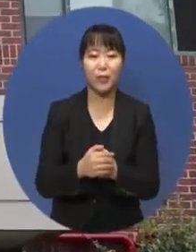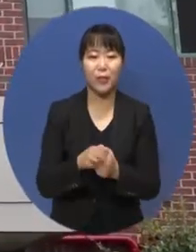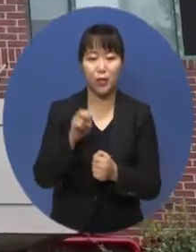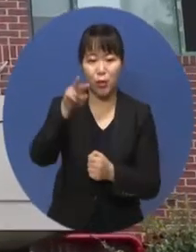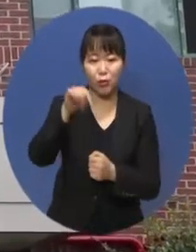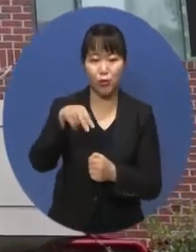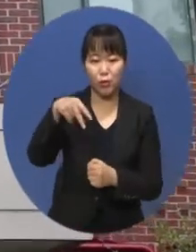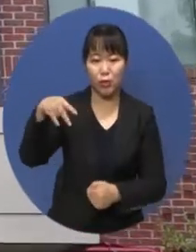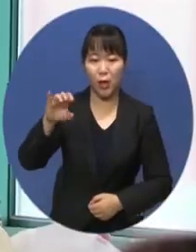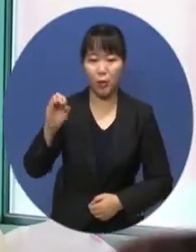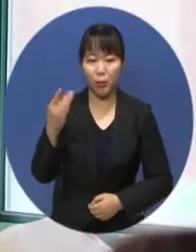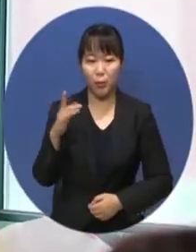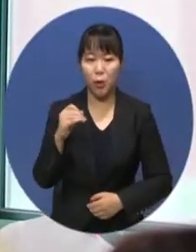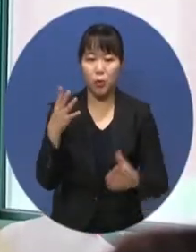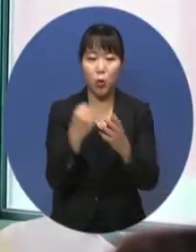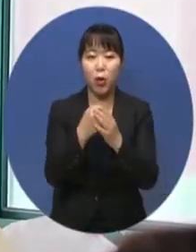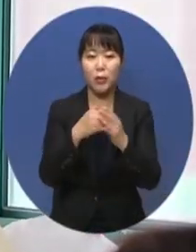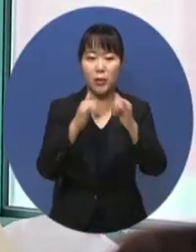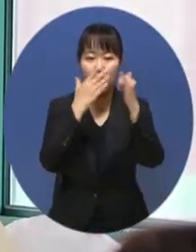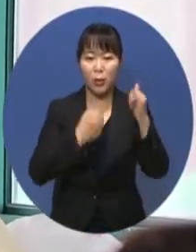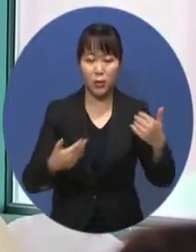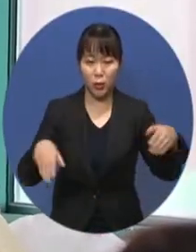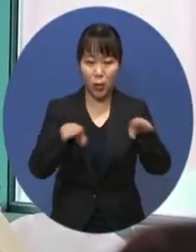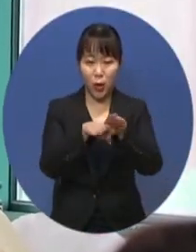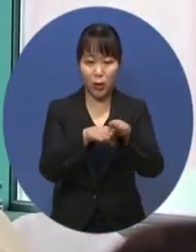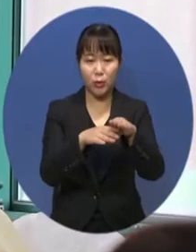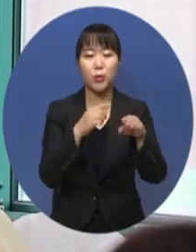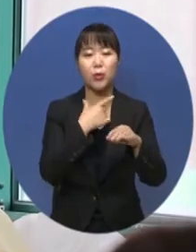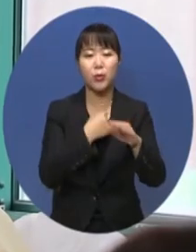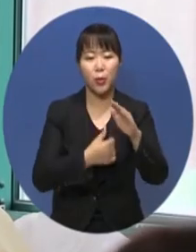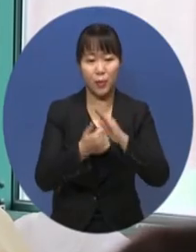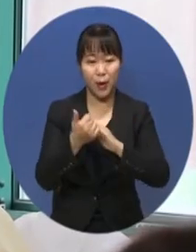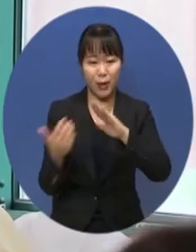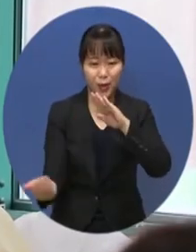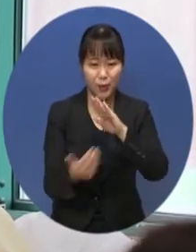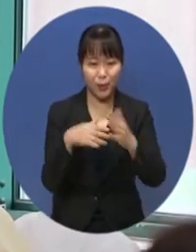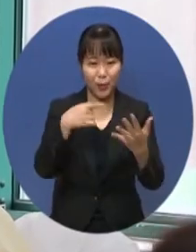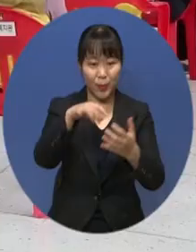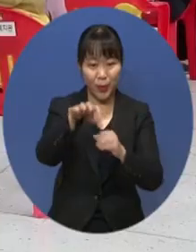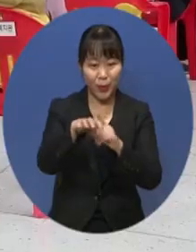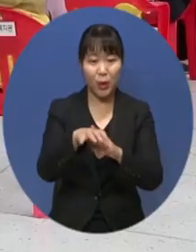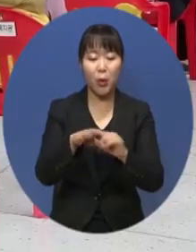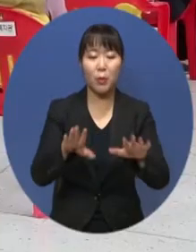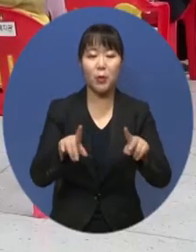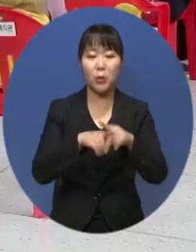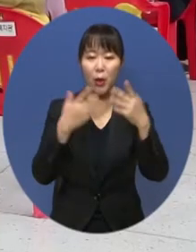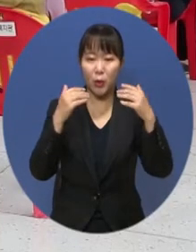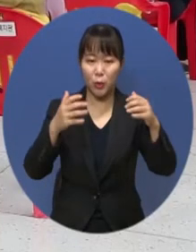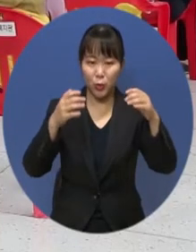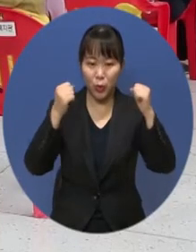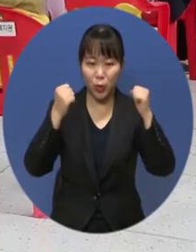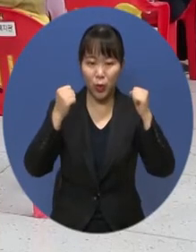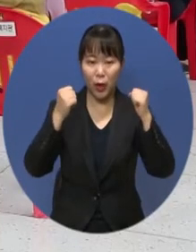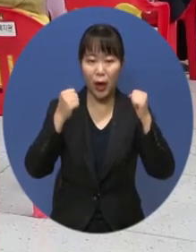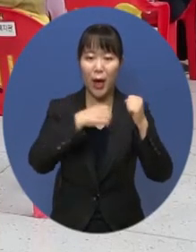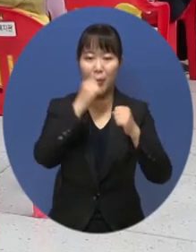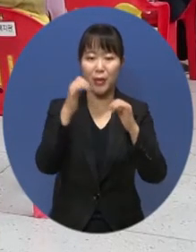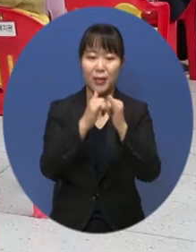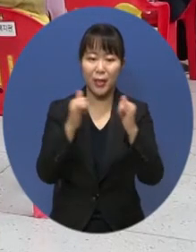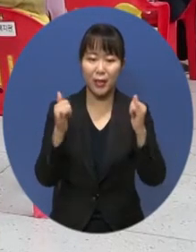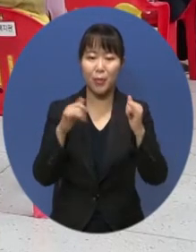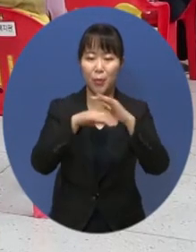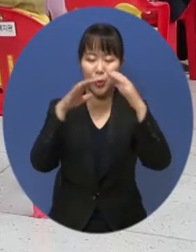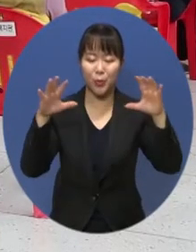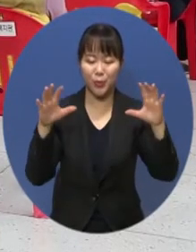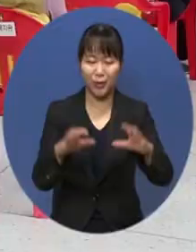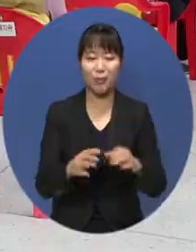여수상봉 종합사회복지관 소망이룸 교실에서는 올해 초등학교 졸업 검정고시 합격자들이 한